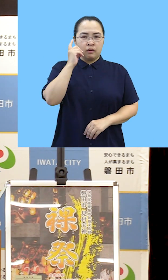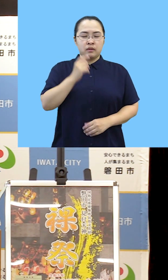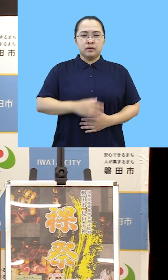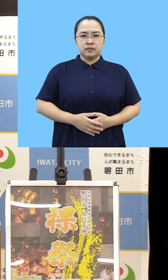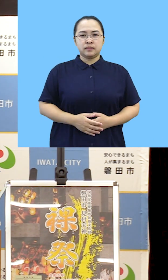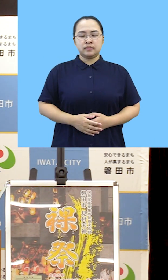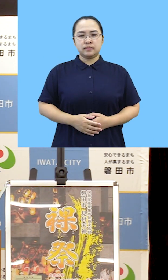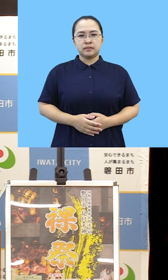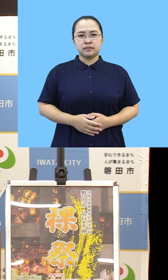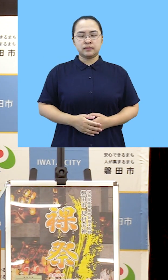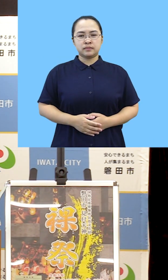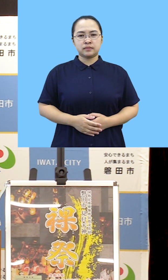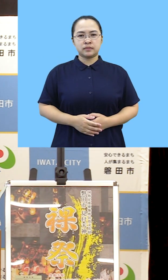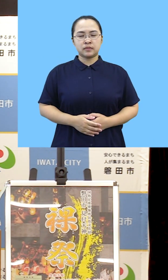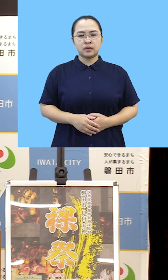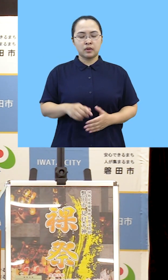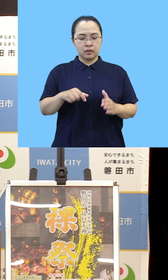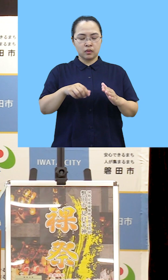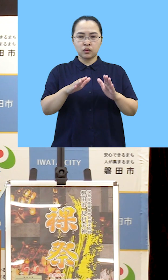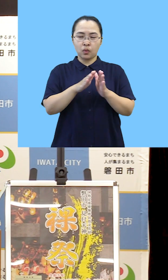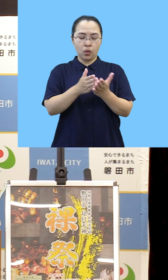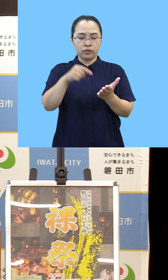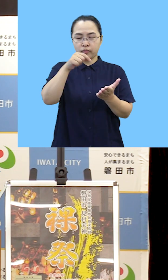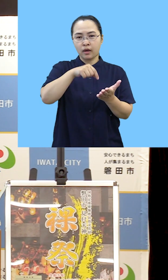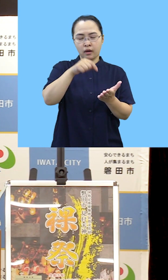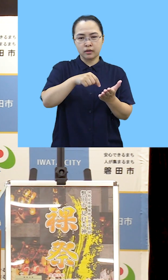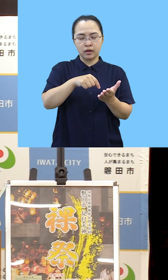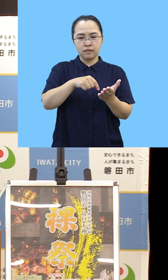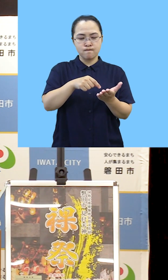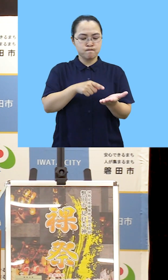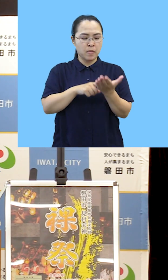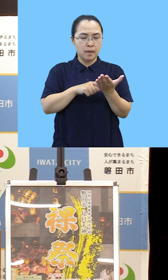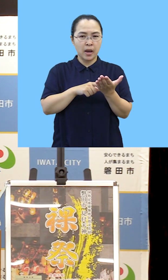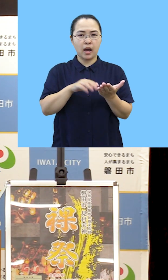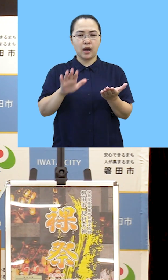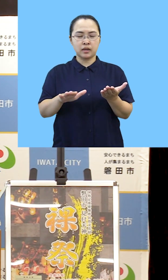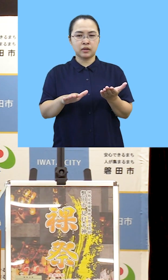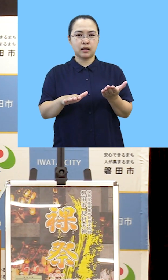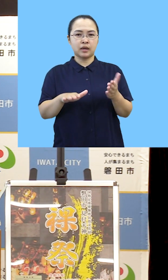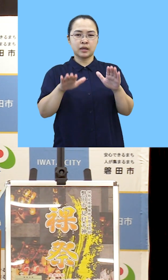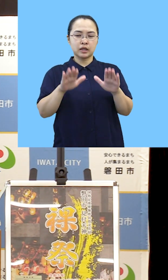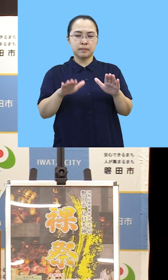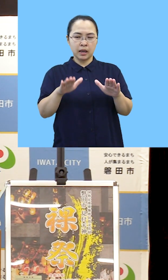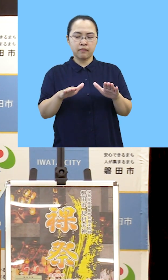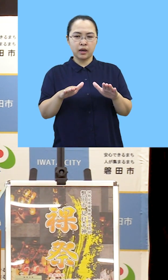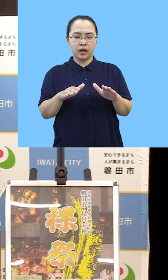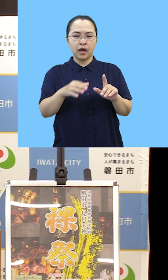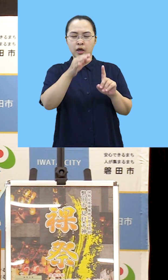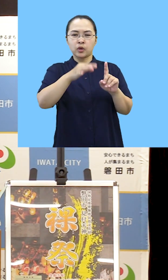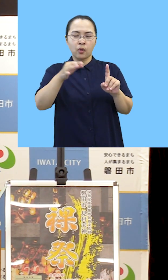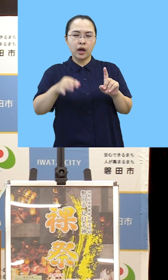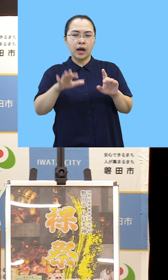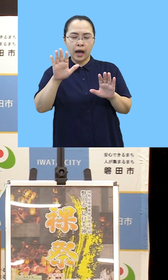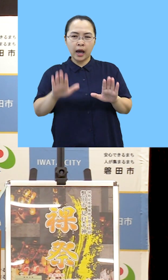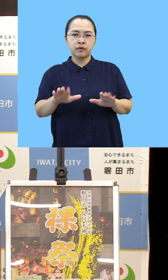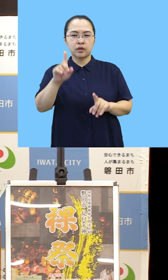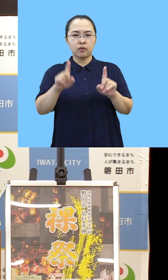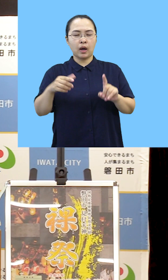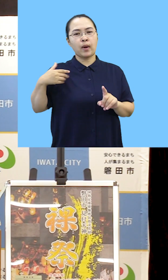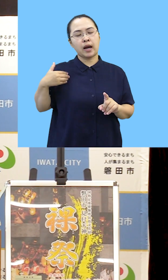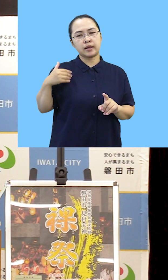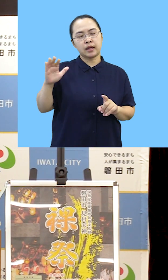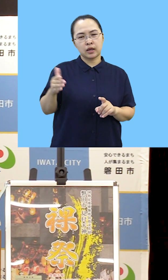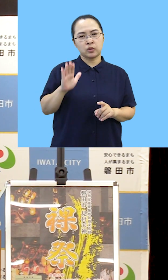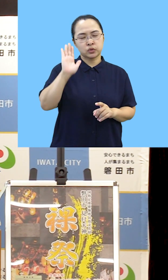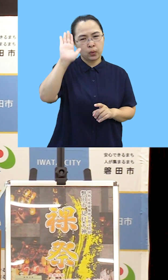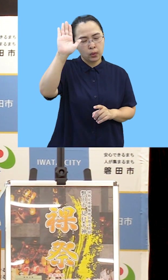。ここで取り上げていただいたことは、今直接の評価があるかどうかともかくとして、必ずこう